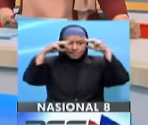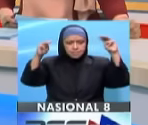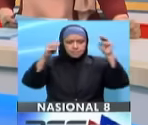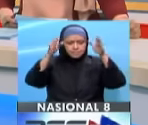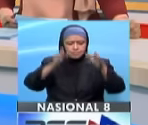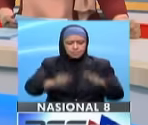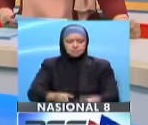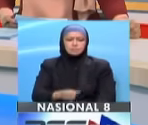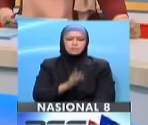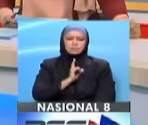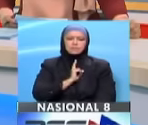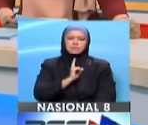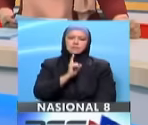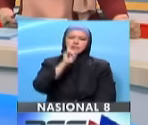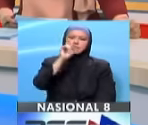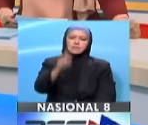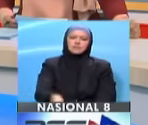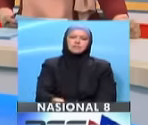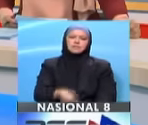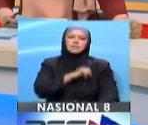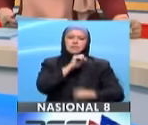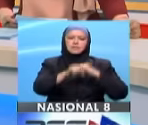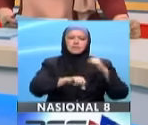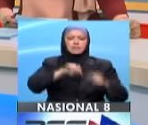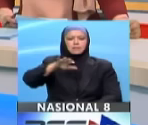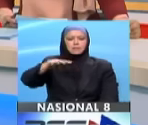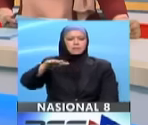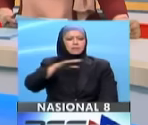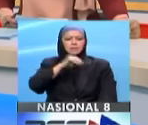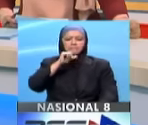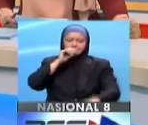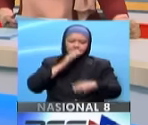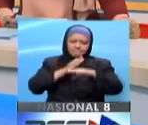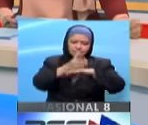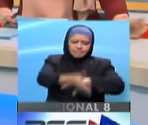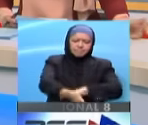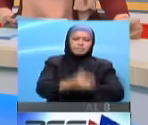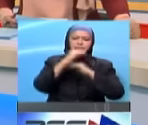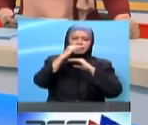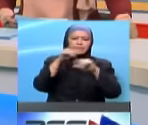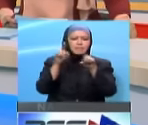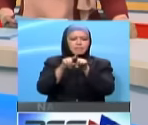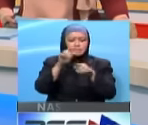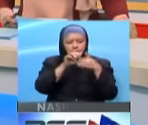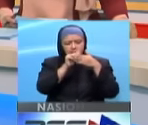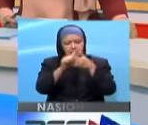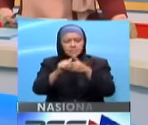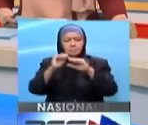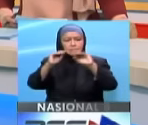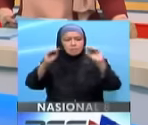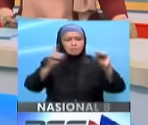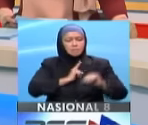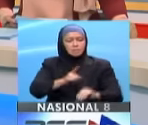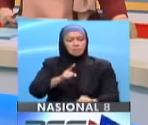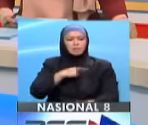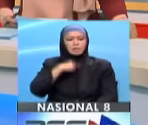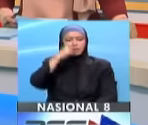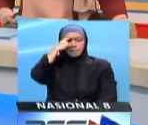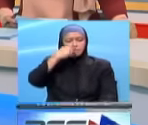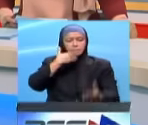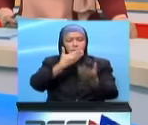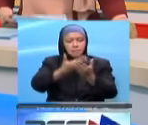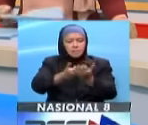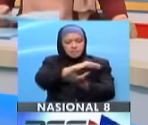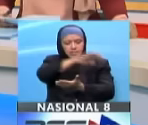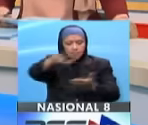segala hal dan tidak melampaui batas sebagaimana digariskan ajaran Islam. Demi masa depan Islam dan kebaikan umat sejagat,